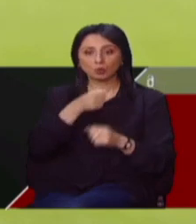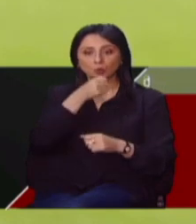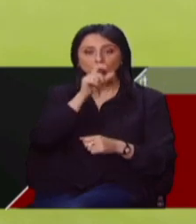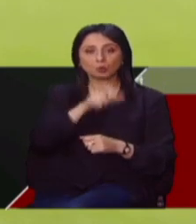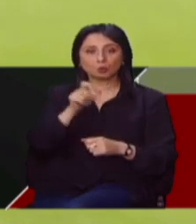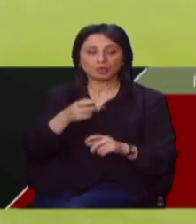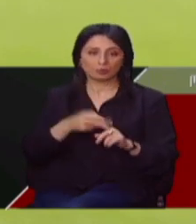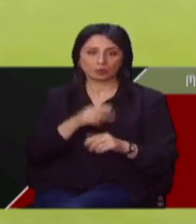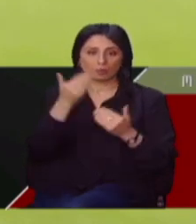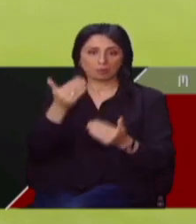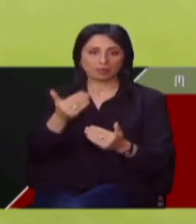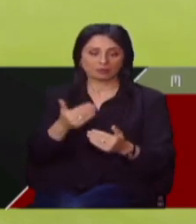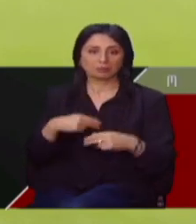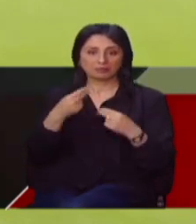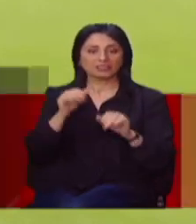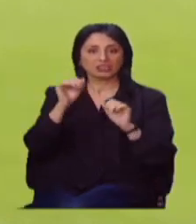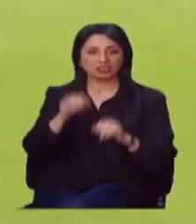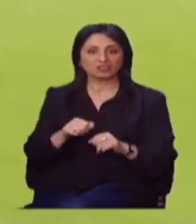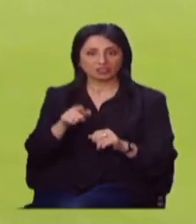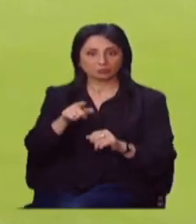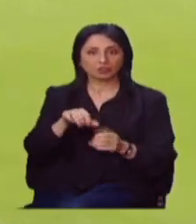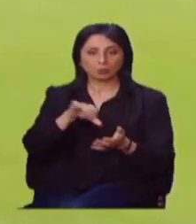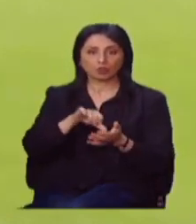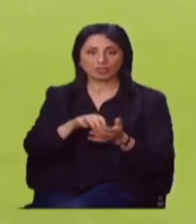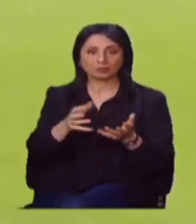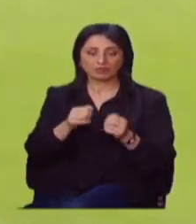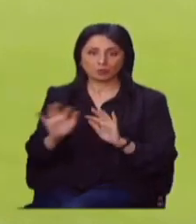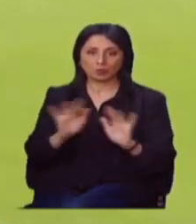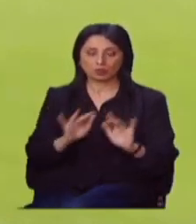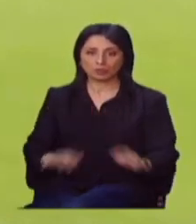ჟურნალისტებს, იმიტომ რომ მათაც მიეცემათ საშუალება უშუალოდ იყვნენ მონაწილენი ამ პროცესებში.